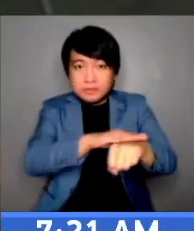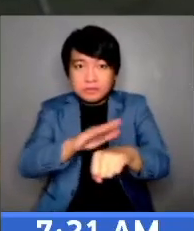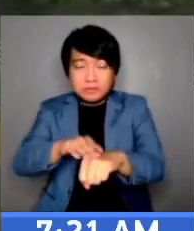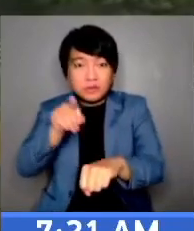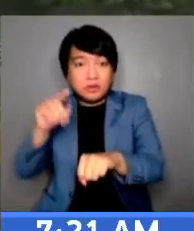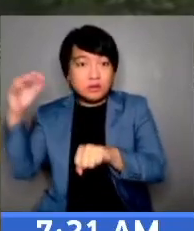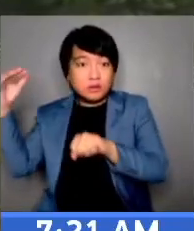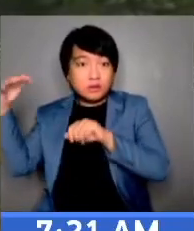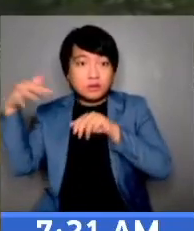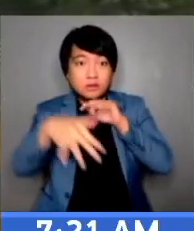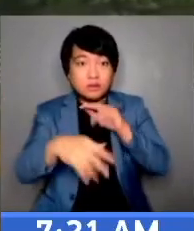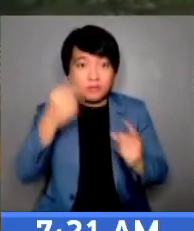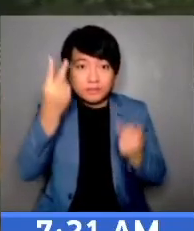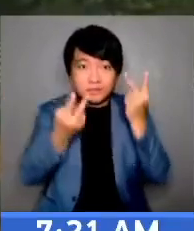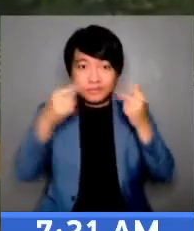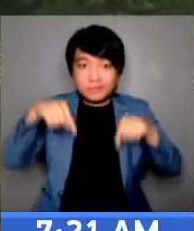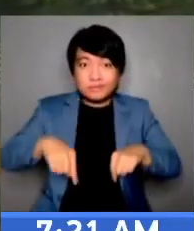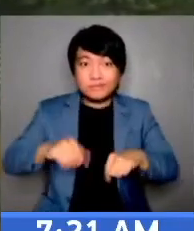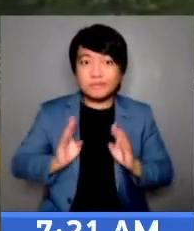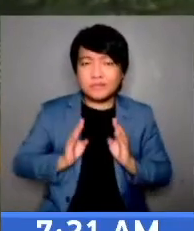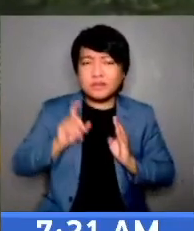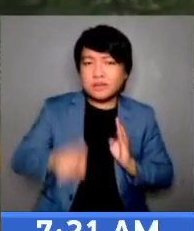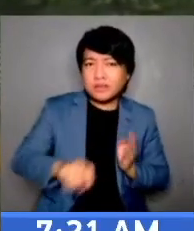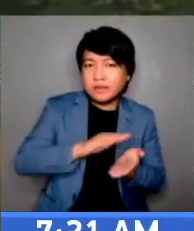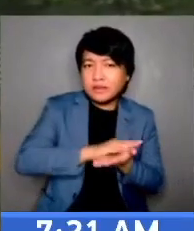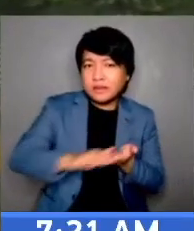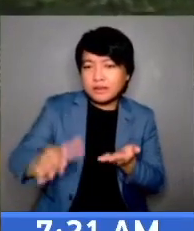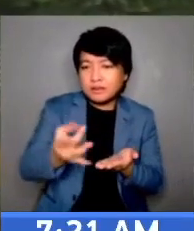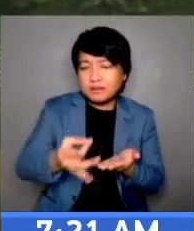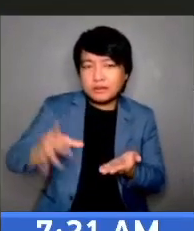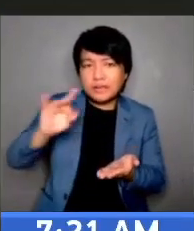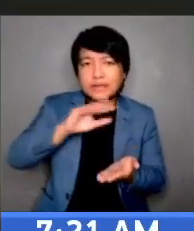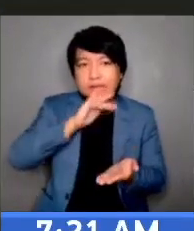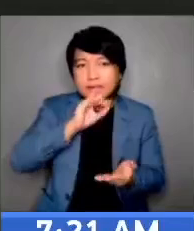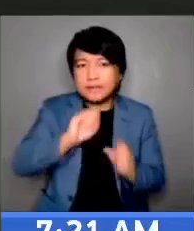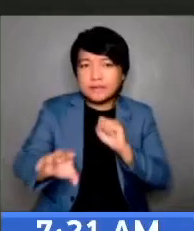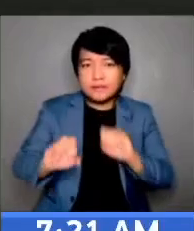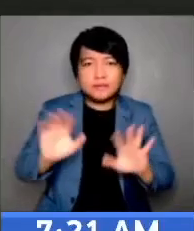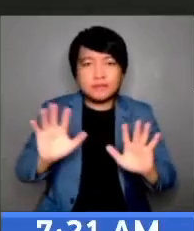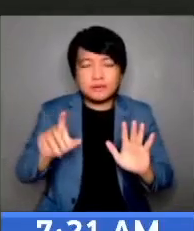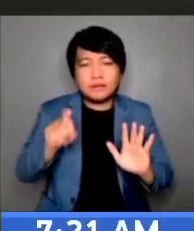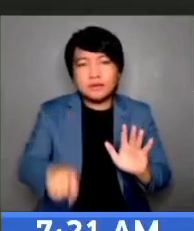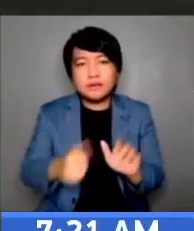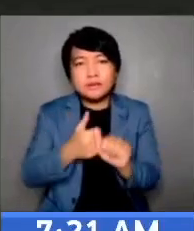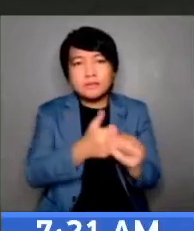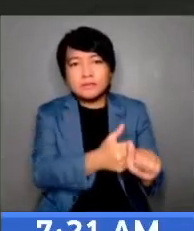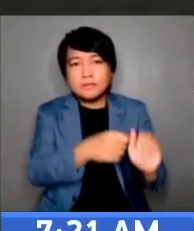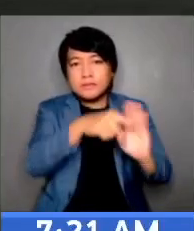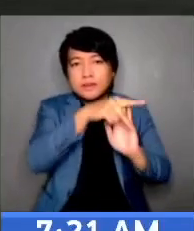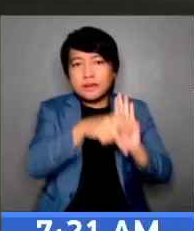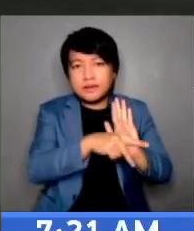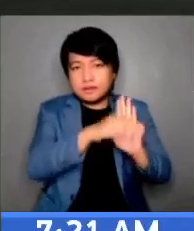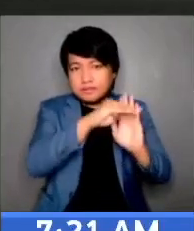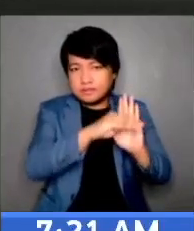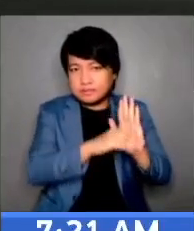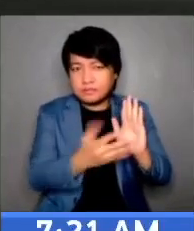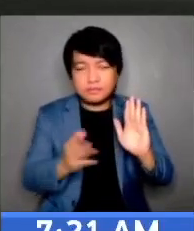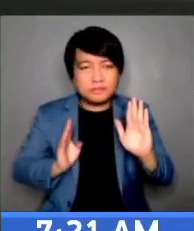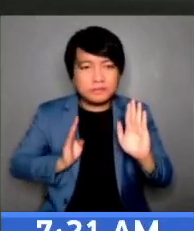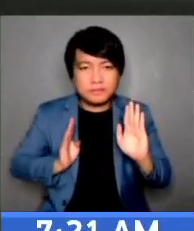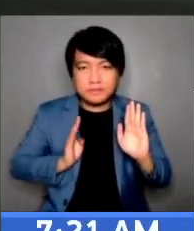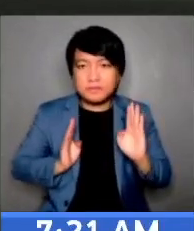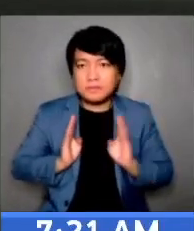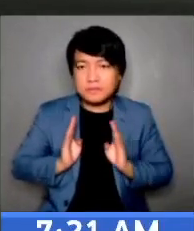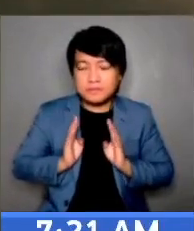kalinisan sa lugar at sundin pa rin Syempre yung ipinapatupad na guidelines dito sa Baguio City ah nag-abiso naman ng lokal na